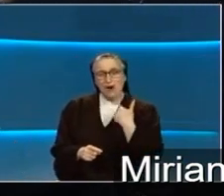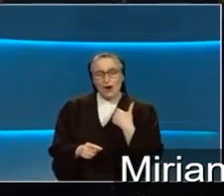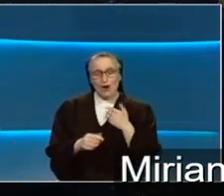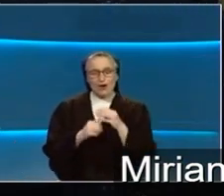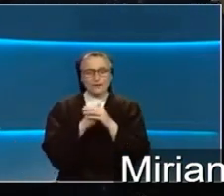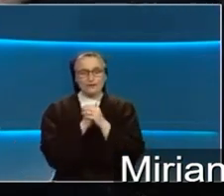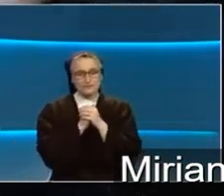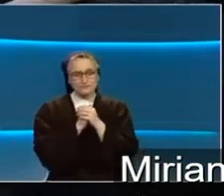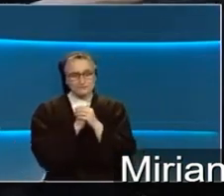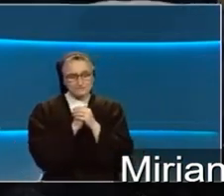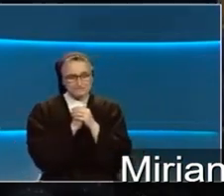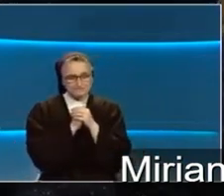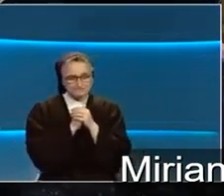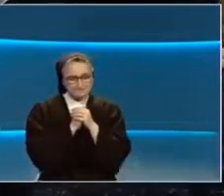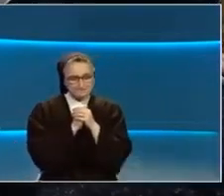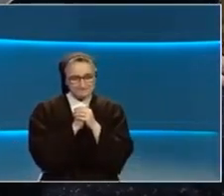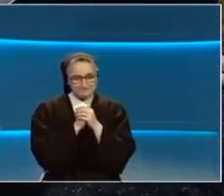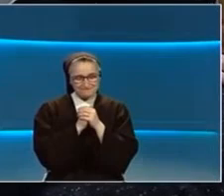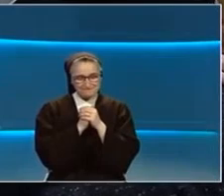voglio.